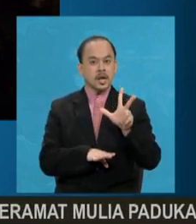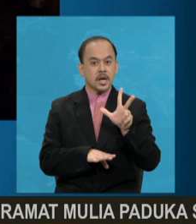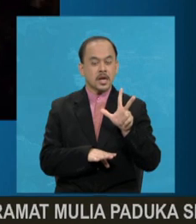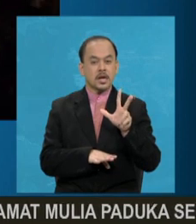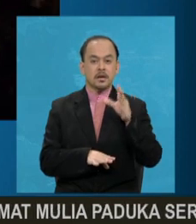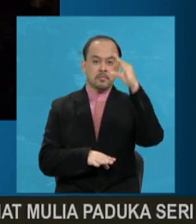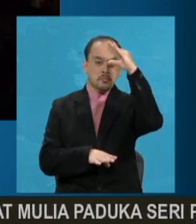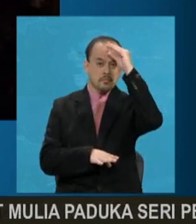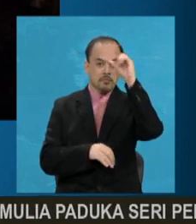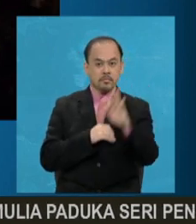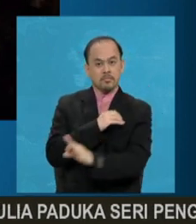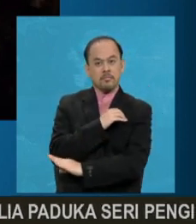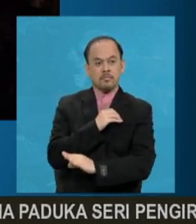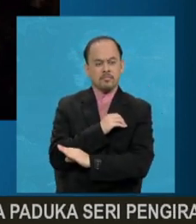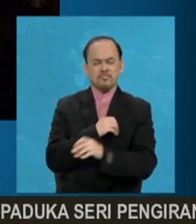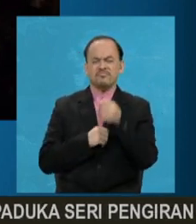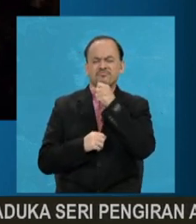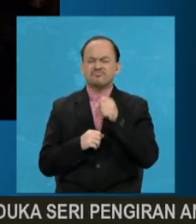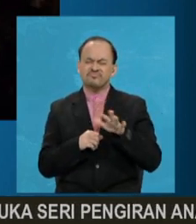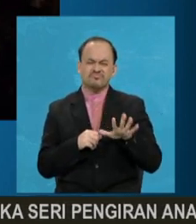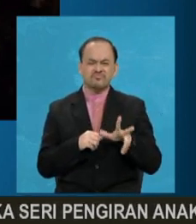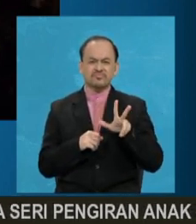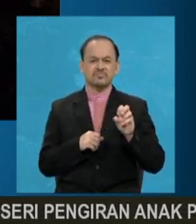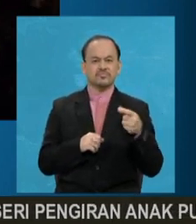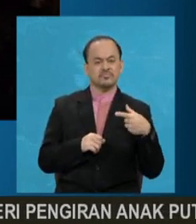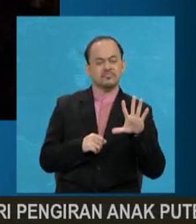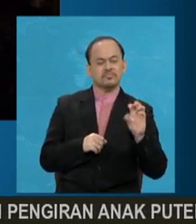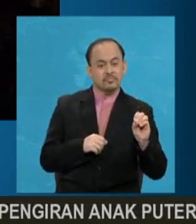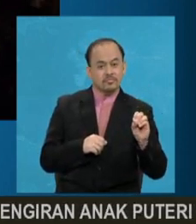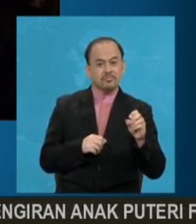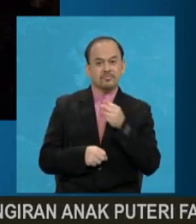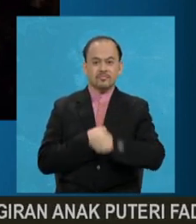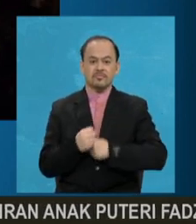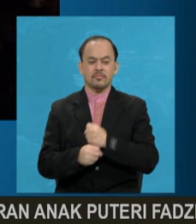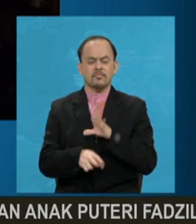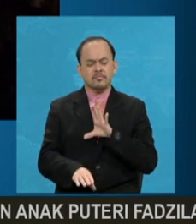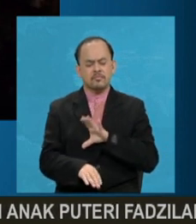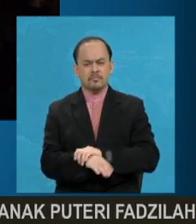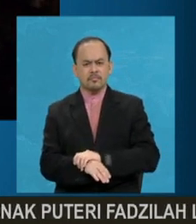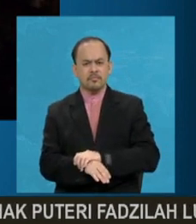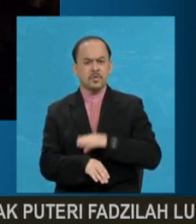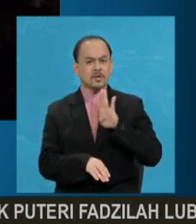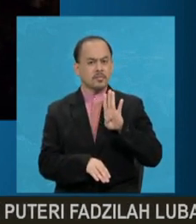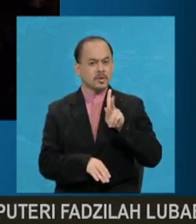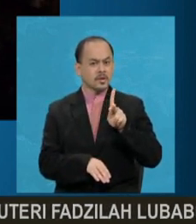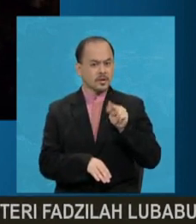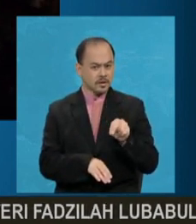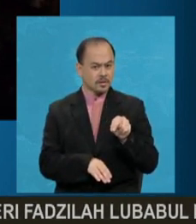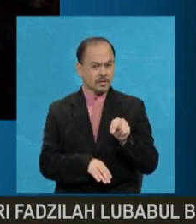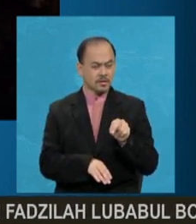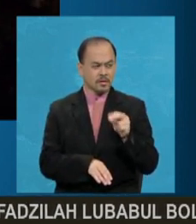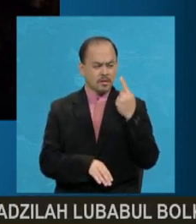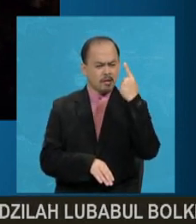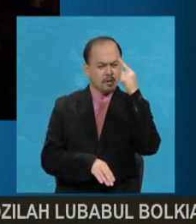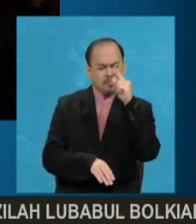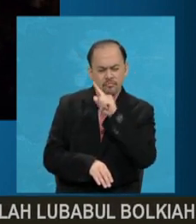warga negara asing berumur dalam lingkungan 30 hingga 50 tahun telah ditahan oleh biro kawalan darkotech gerhana